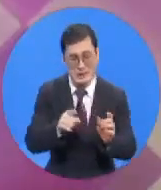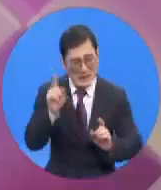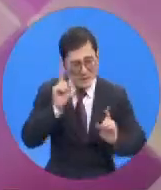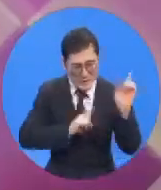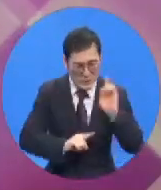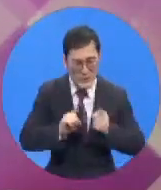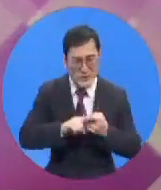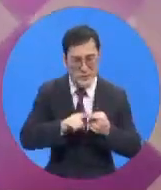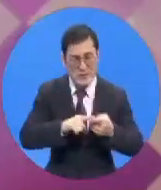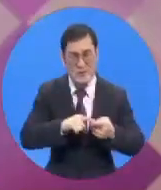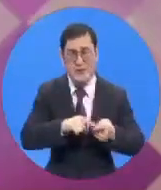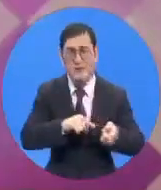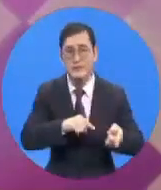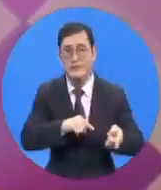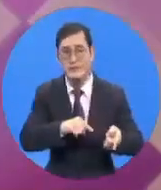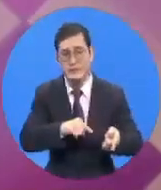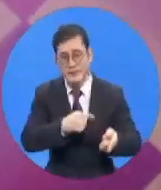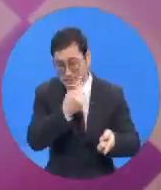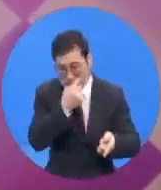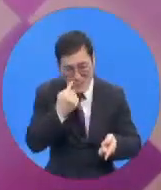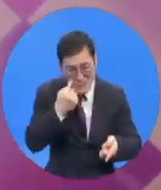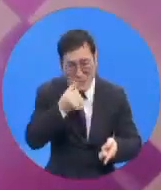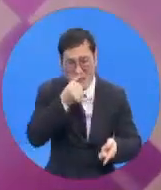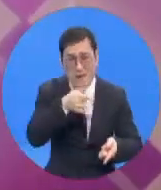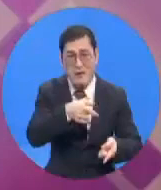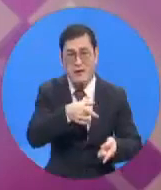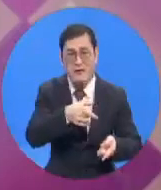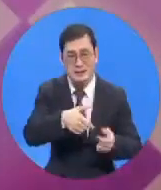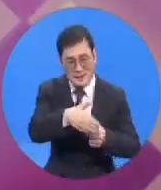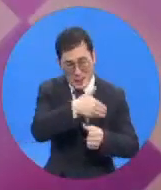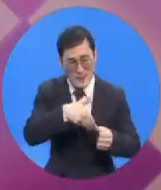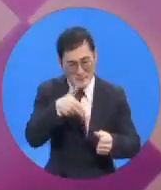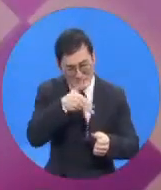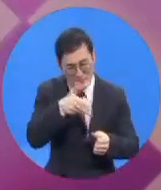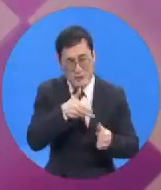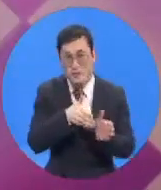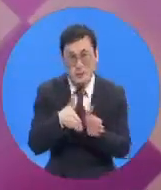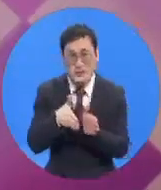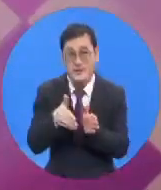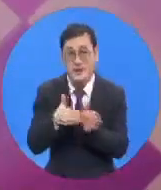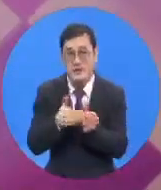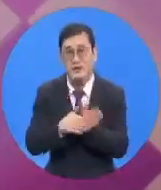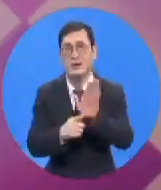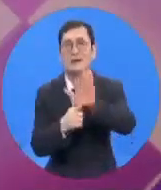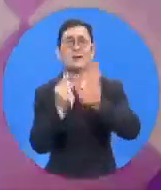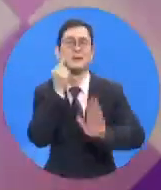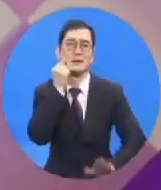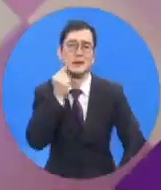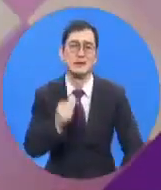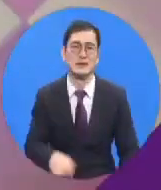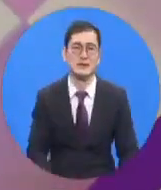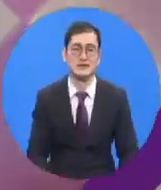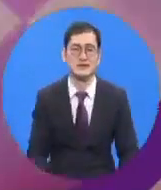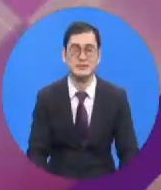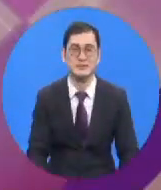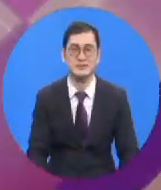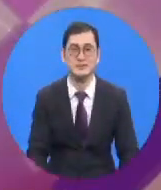옳은지 이런 판단 속에서 구체적인 정인 상태를 저희가 준비하지 못했었는데 어쨌든